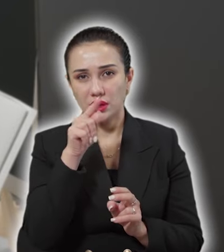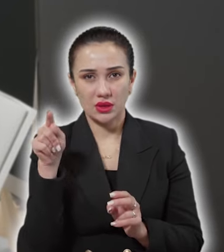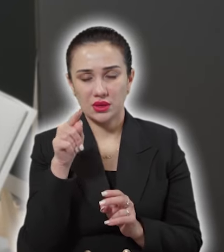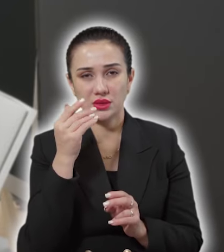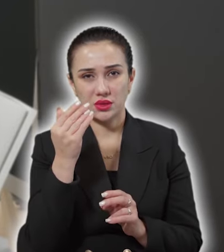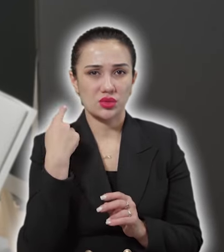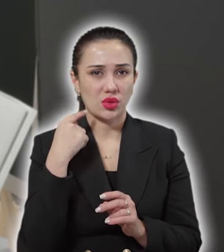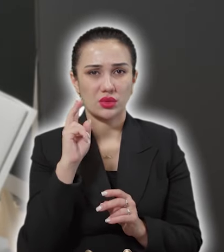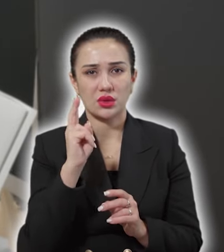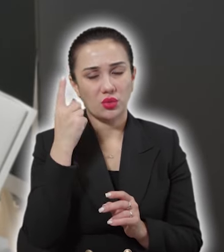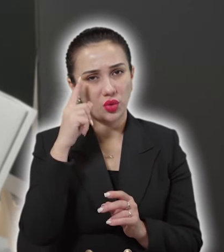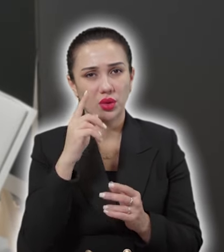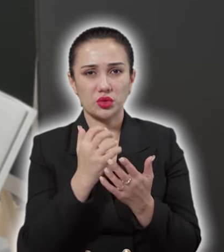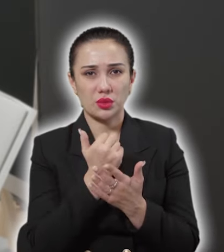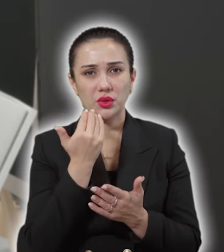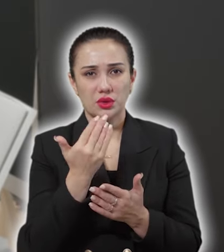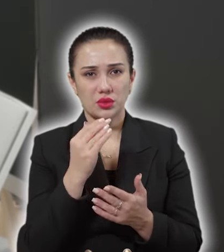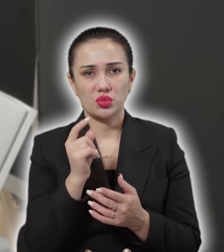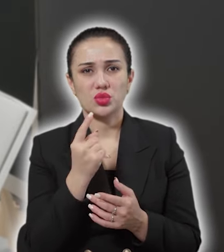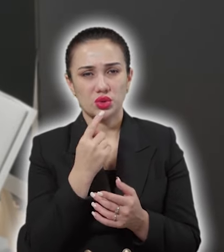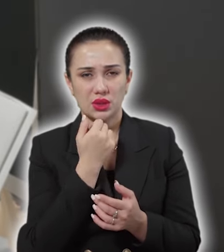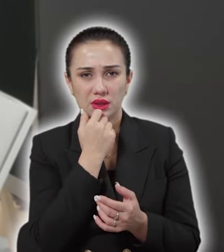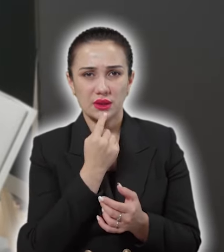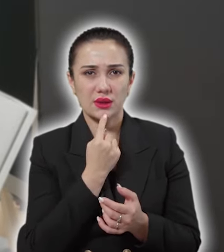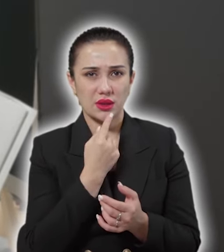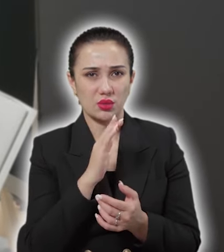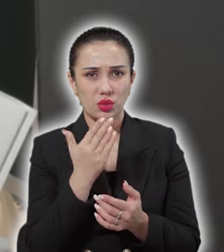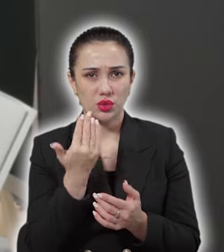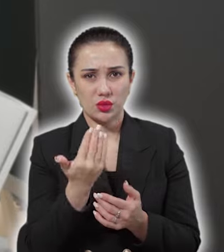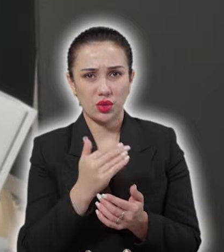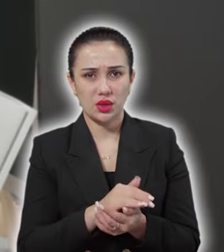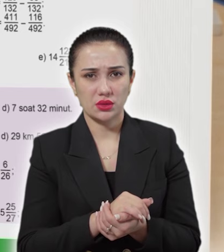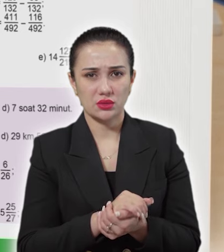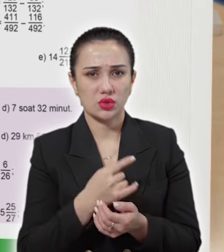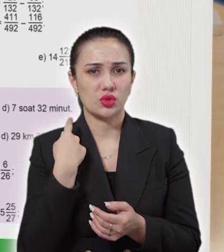Shu kasr sonlarni kim o'ylab topgan ekan, ha? Buncha qiyin bo'lmasa bular?